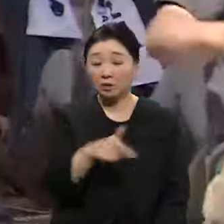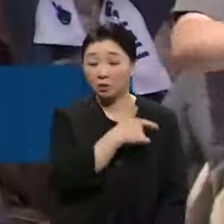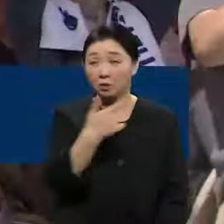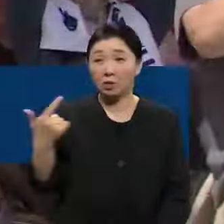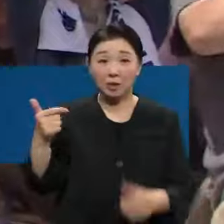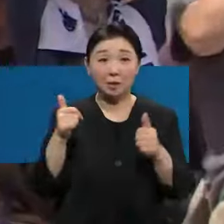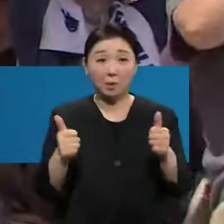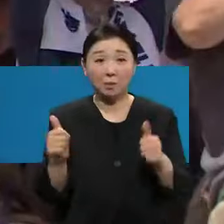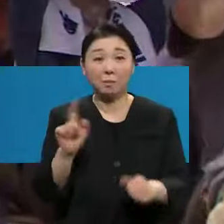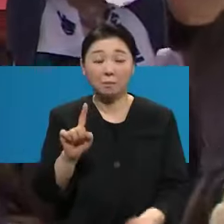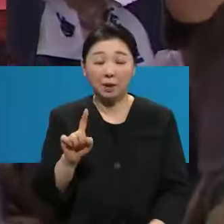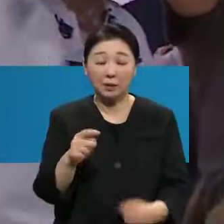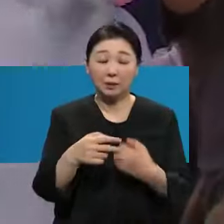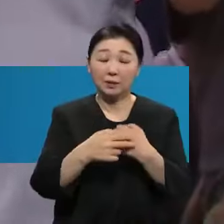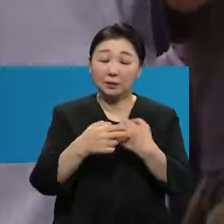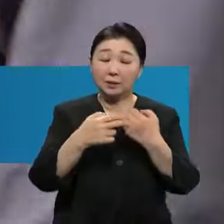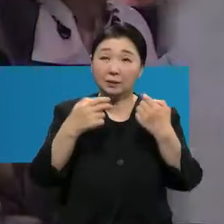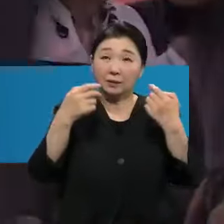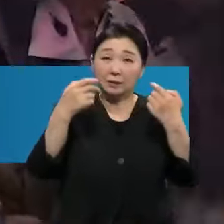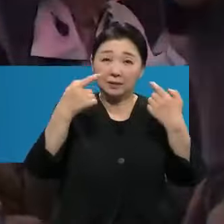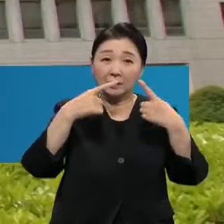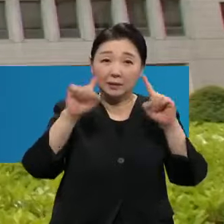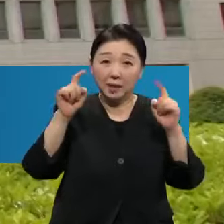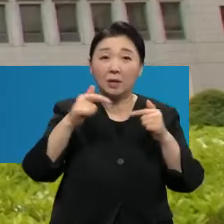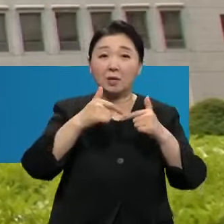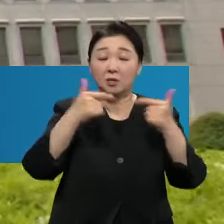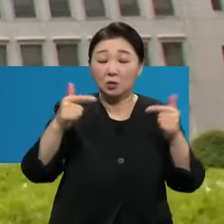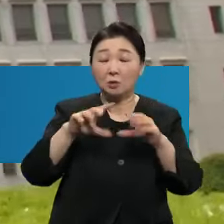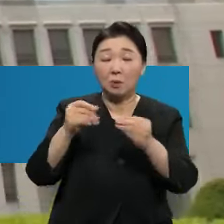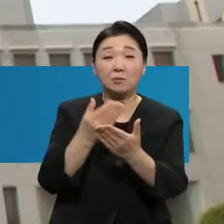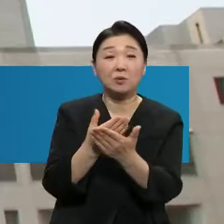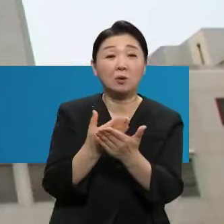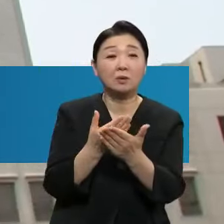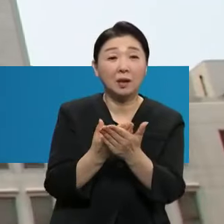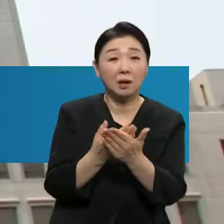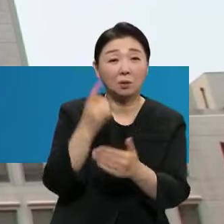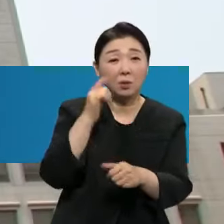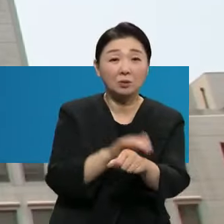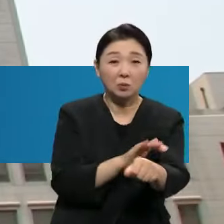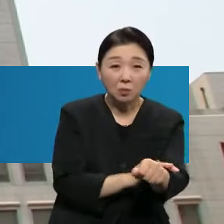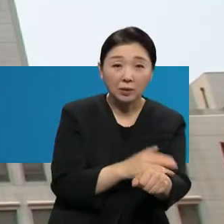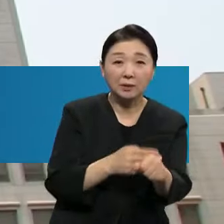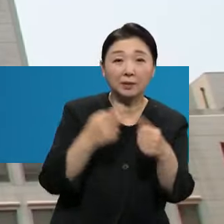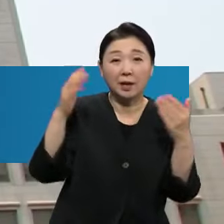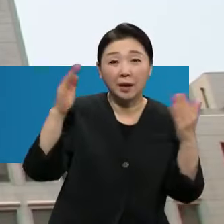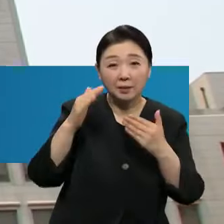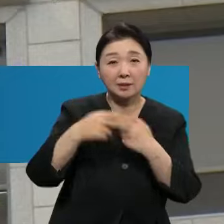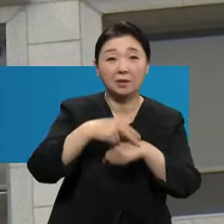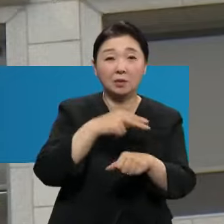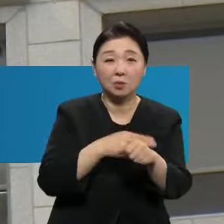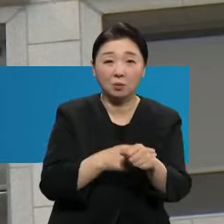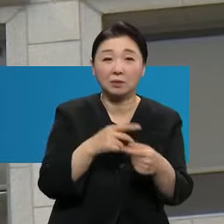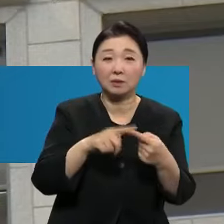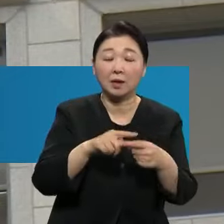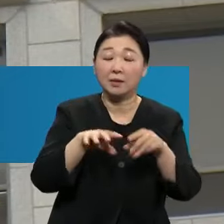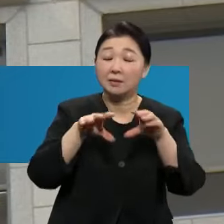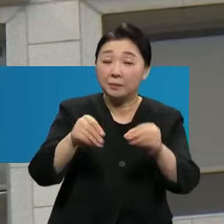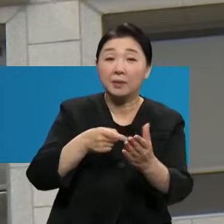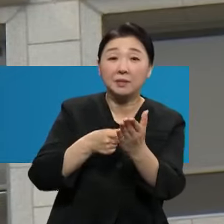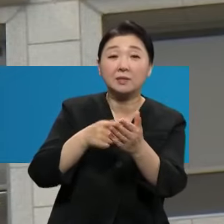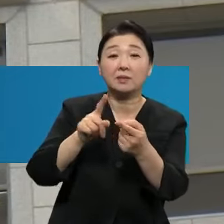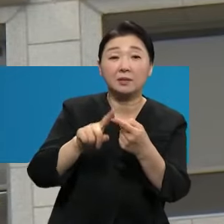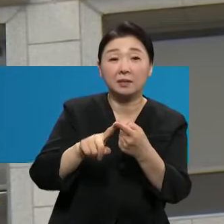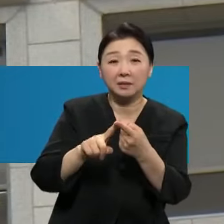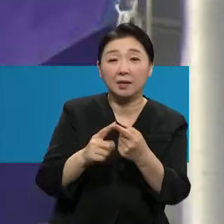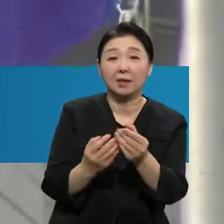대법원은 의대 증원을 멈춰 달라면서 전공의 의대생 의대교수 등이의 집행정지 신청